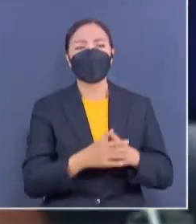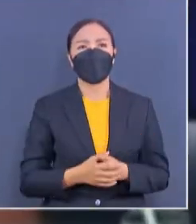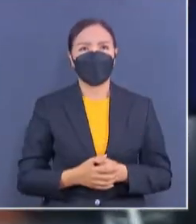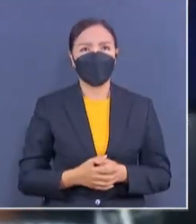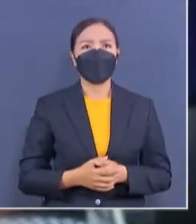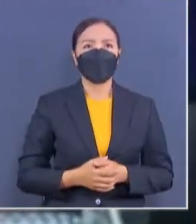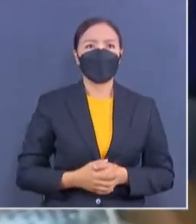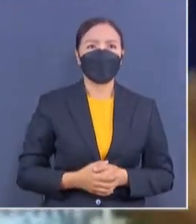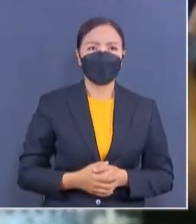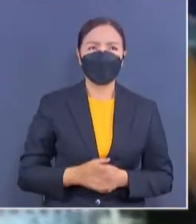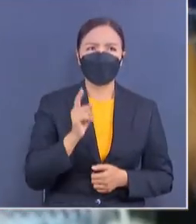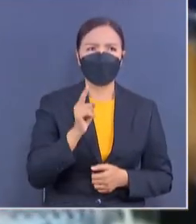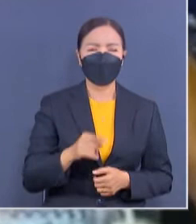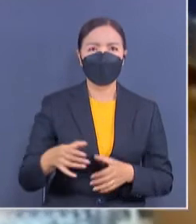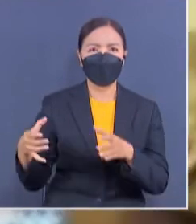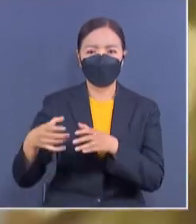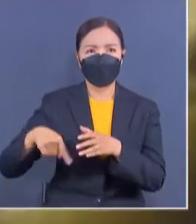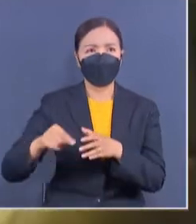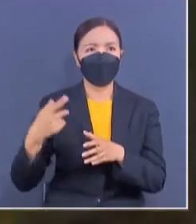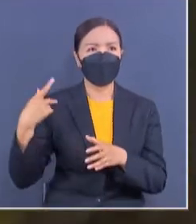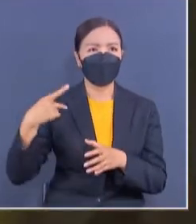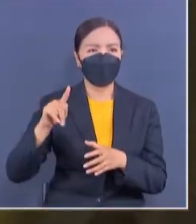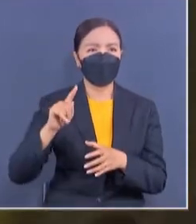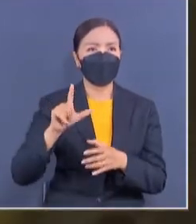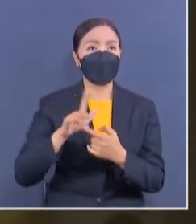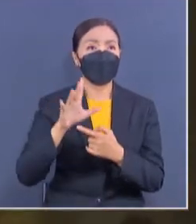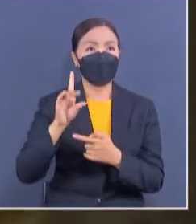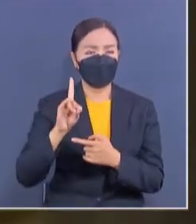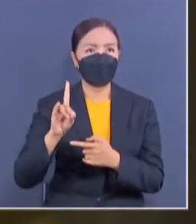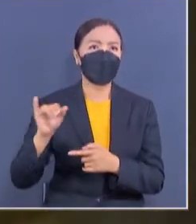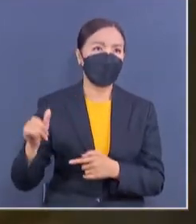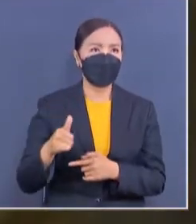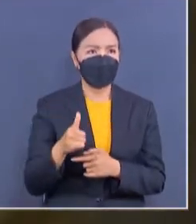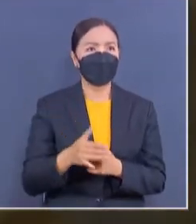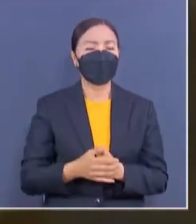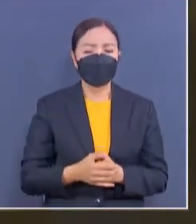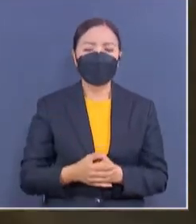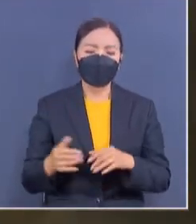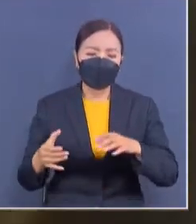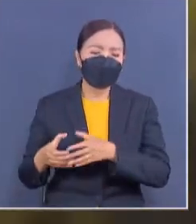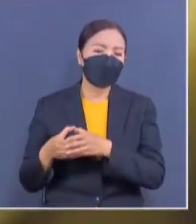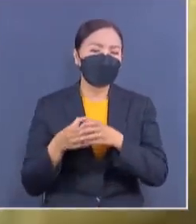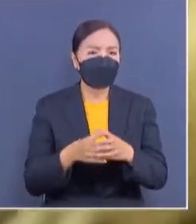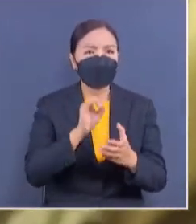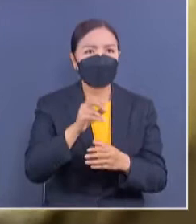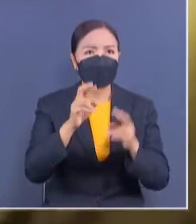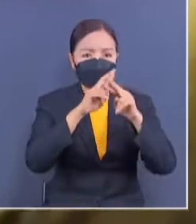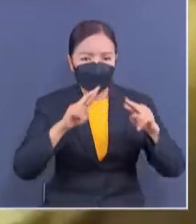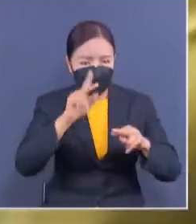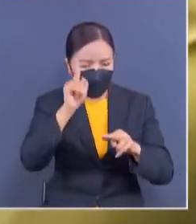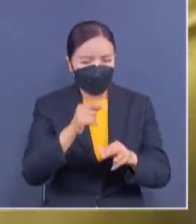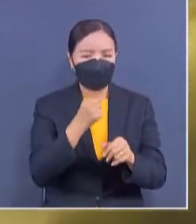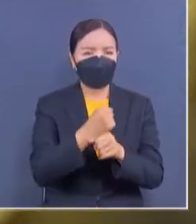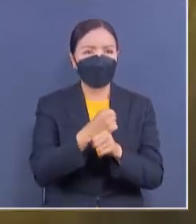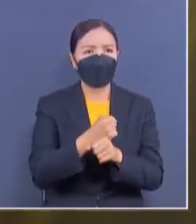ให้เจ้าของร้านอาหารประกอบการที่ปรับเปลี่ยนรูปแบบเป็นร้านอาหารปฏิบัติตามการประกาศของจังหวัดอย่างเคร่งครัดชายคน